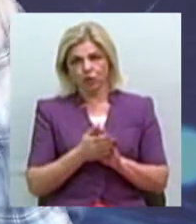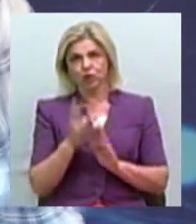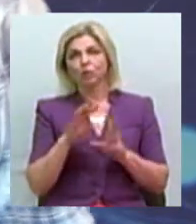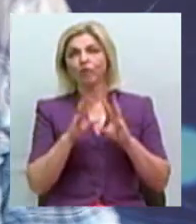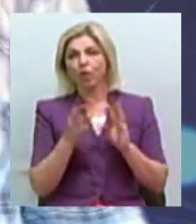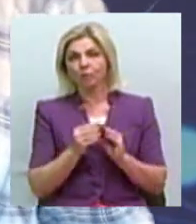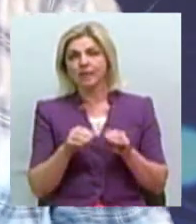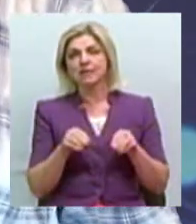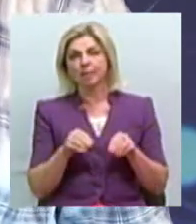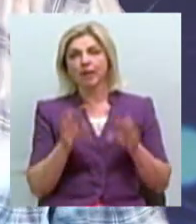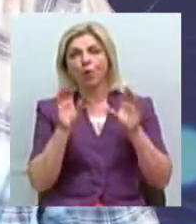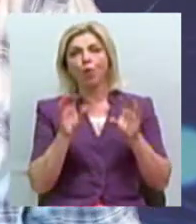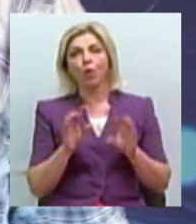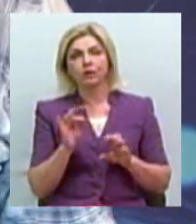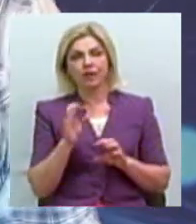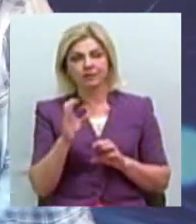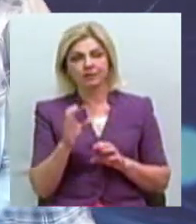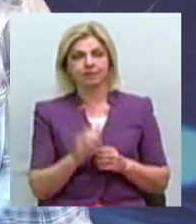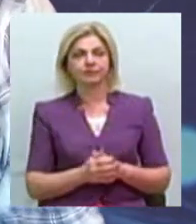кодекс, значить, і